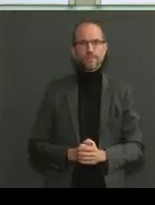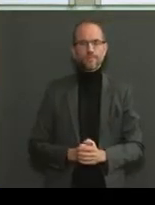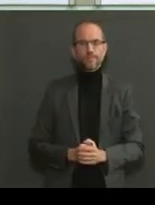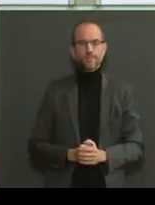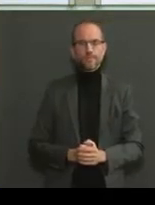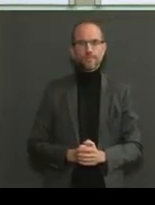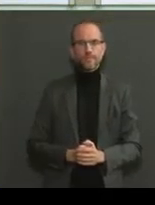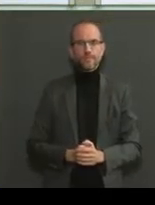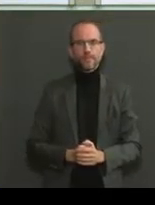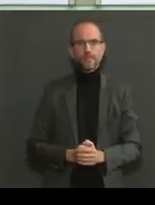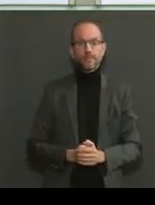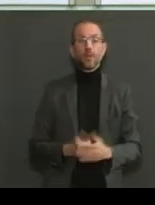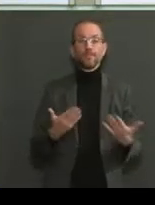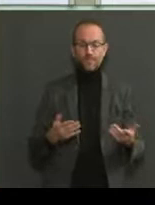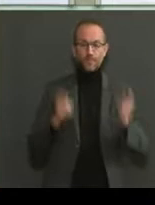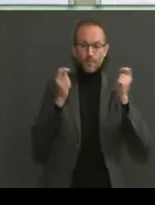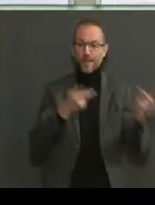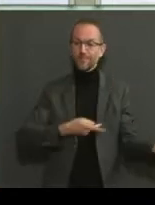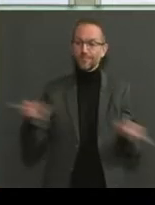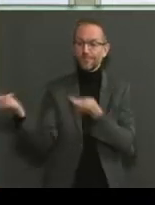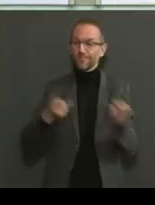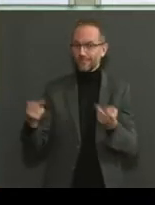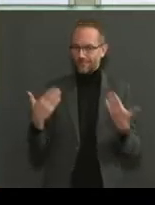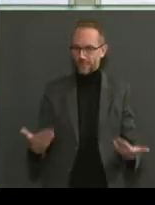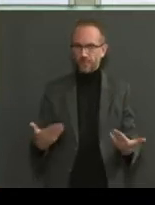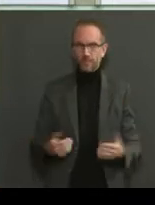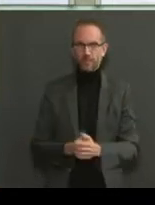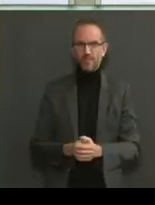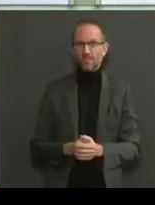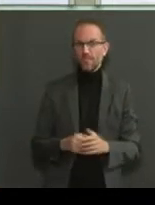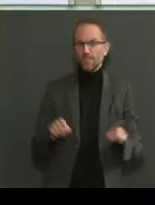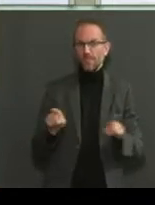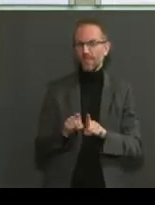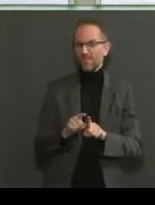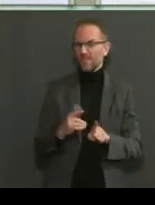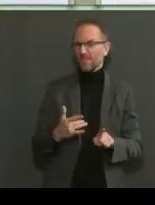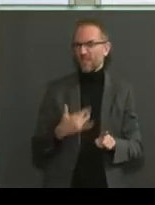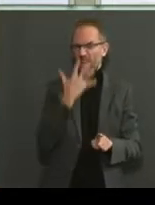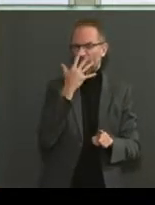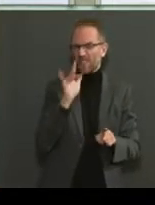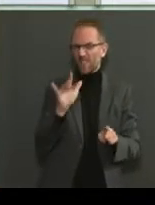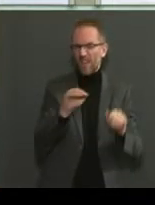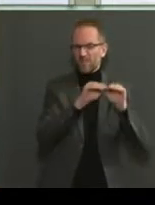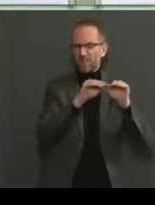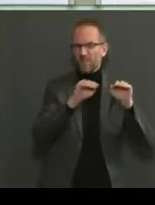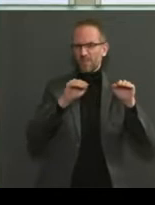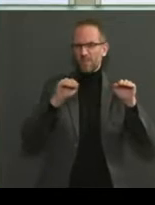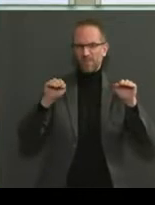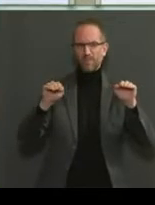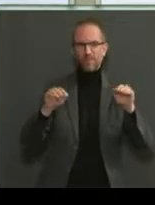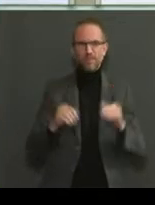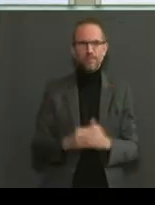Les nouvelles hospitalisations semblent également atteindre un plateau, avec seulement une